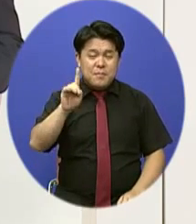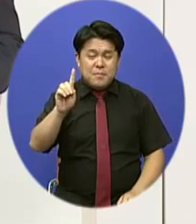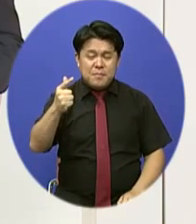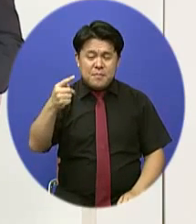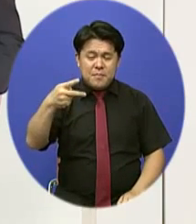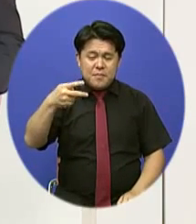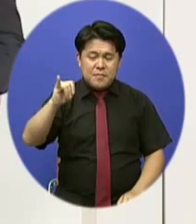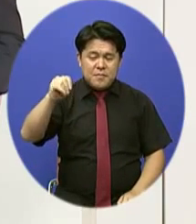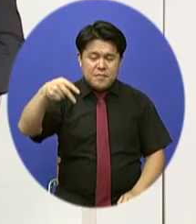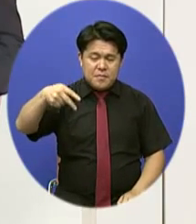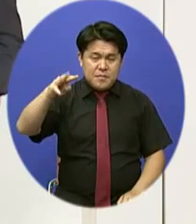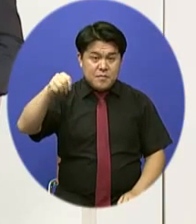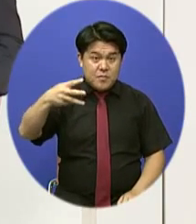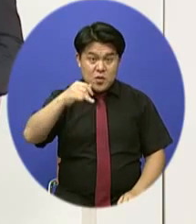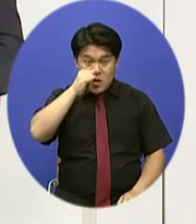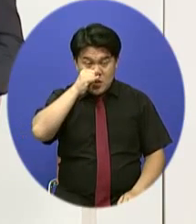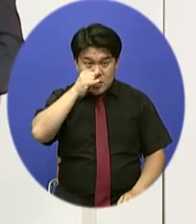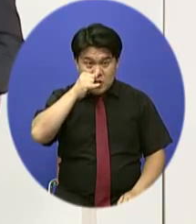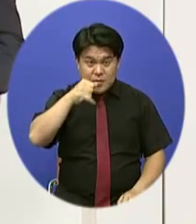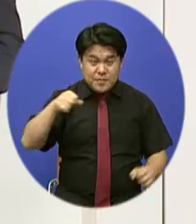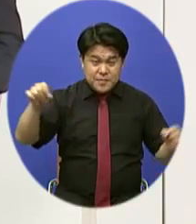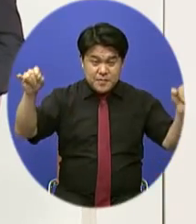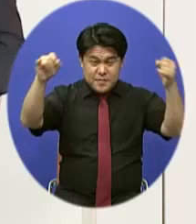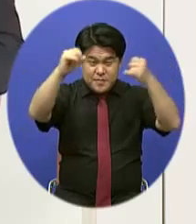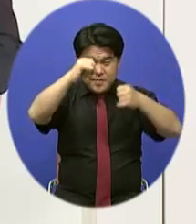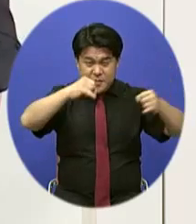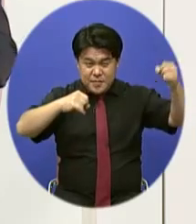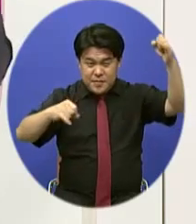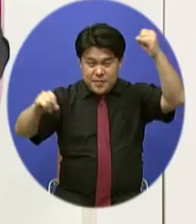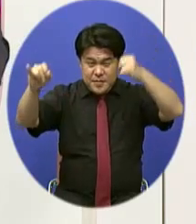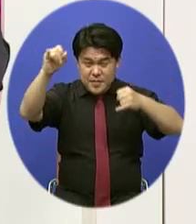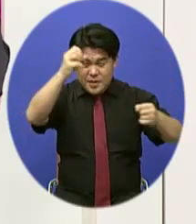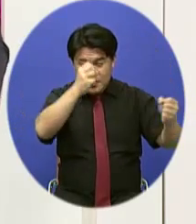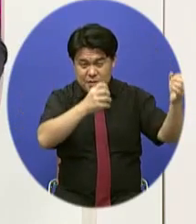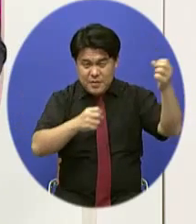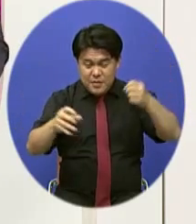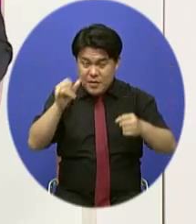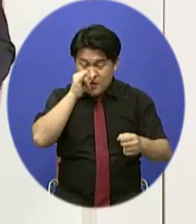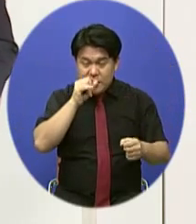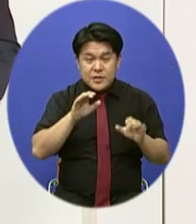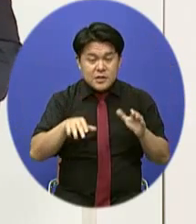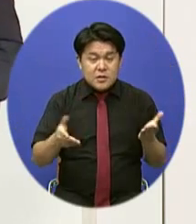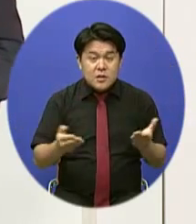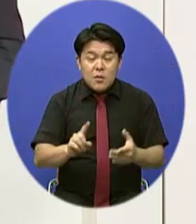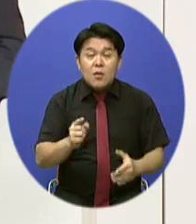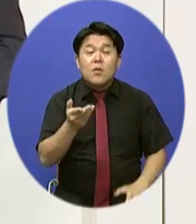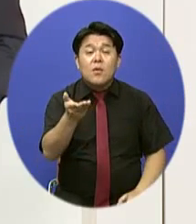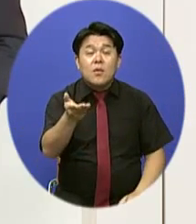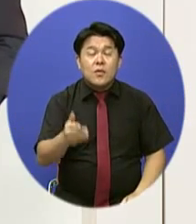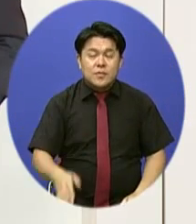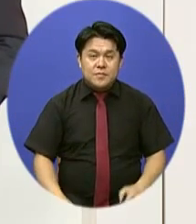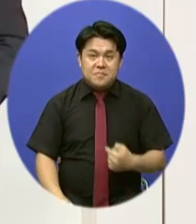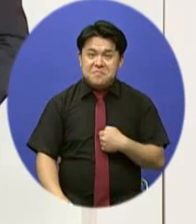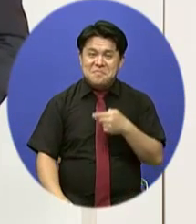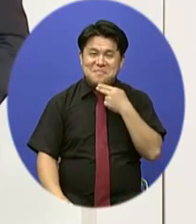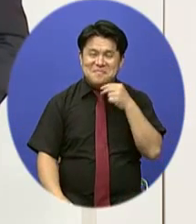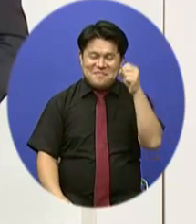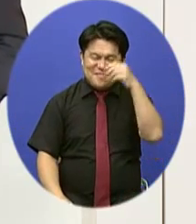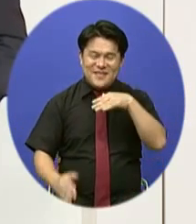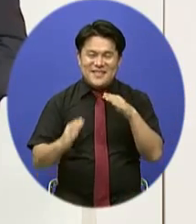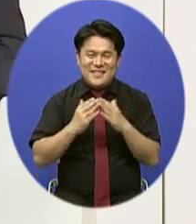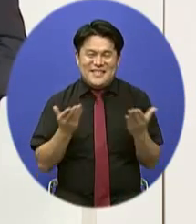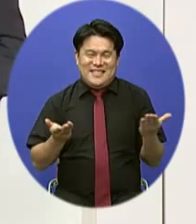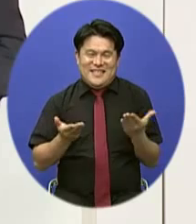아니요. 여기는 저기 도시라. 혹시 지금 뭐 하고 계시는 일은요? 없어요. 집에